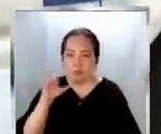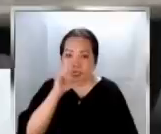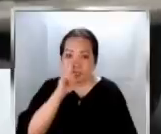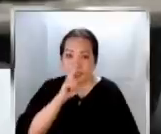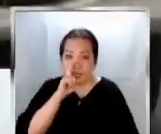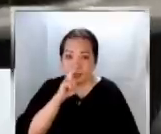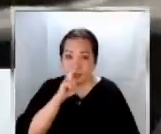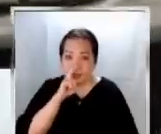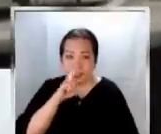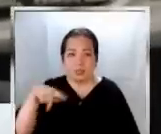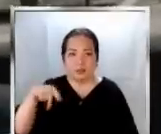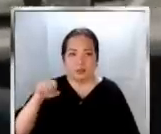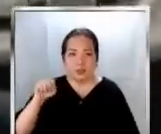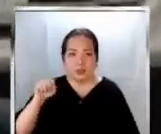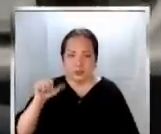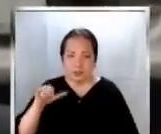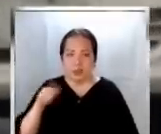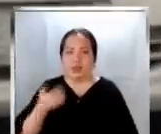pulis.